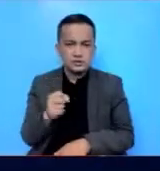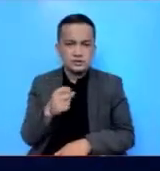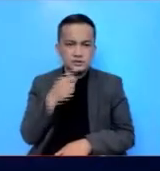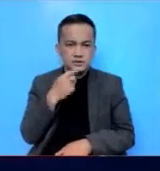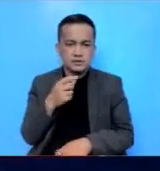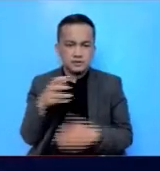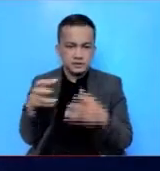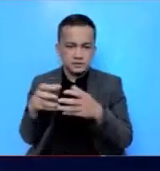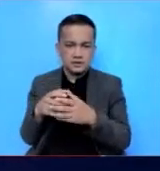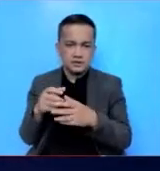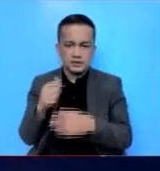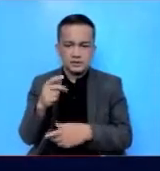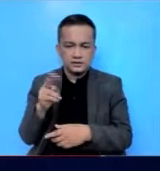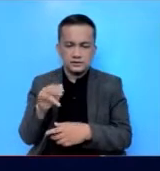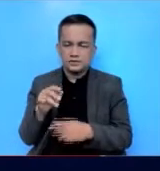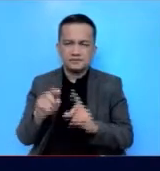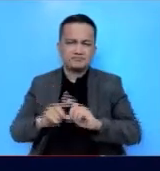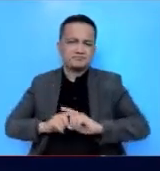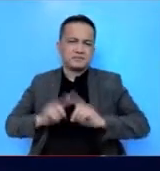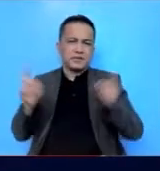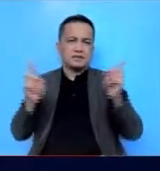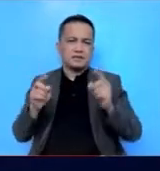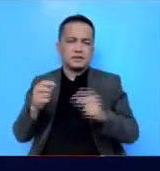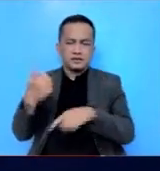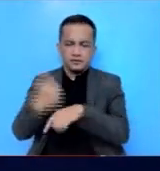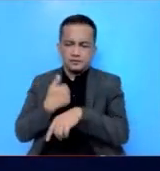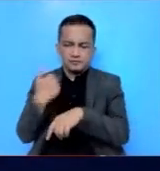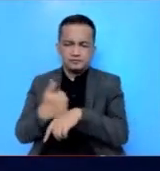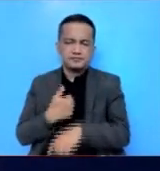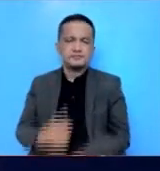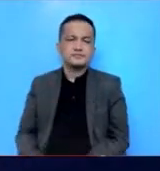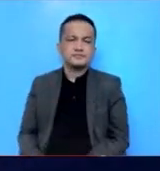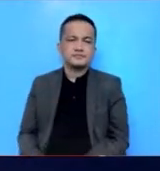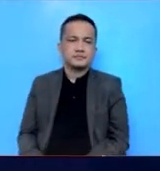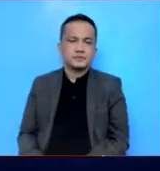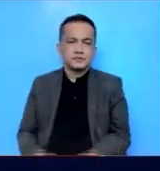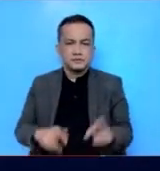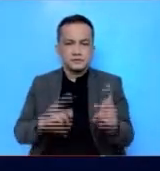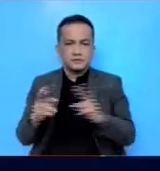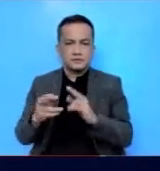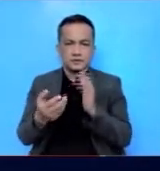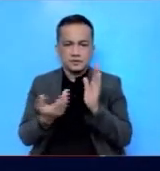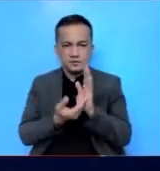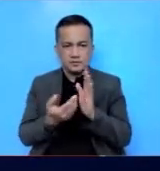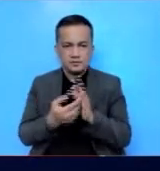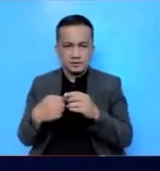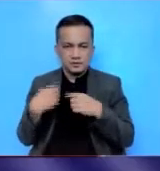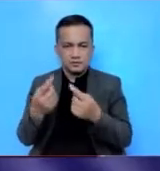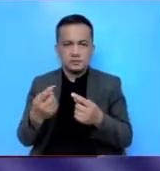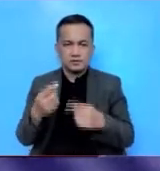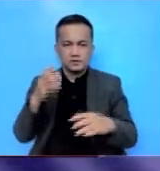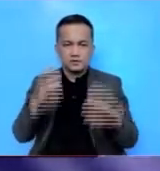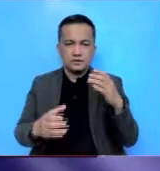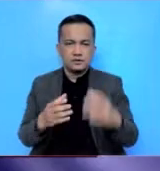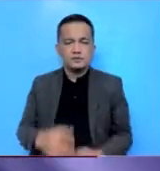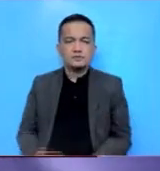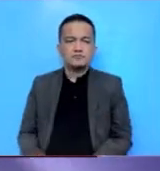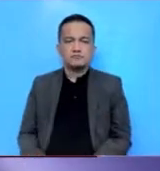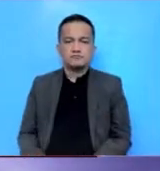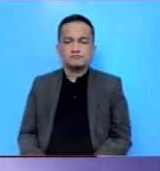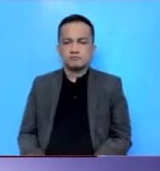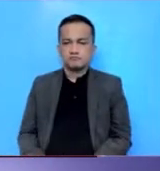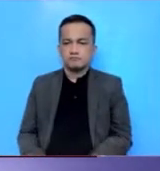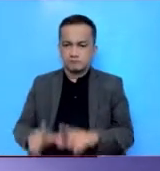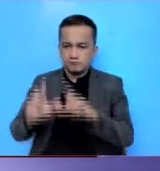na malayo sa katotohanan ang mga alegasyon. Handa raw silang patunayan ito hanggang sa korte. Kakasuhan ng agency